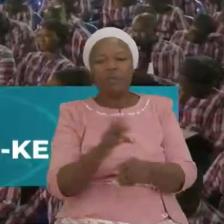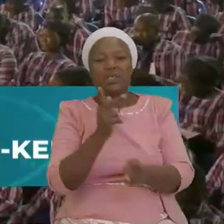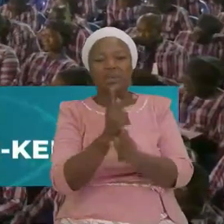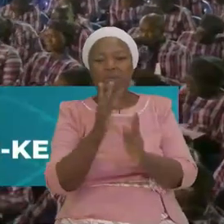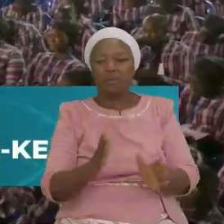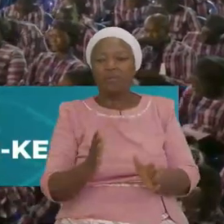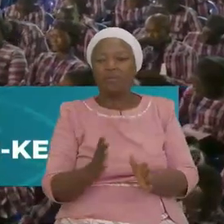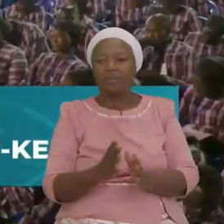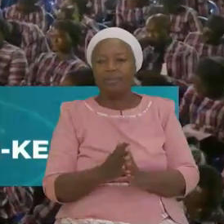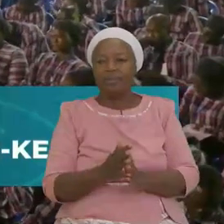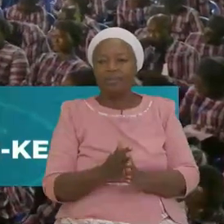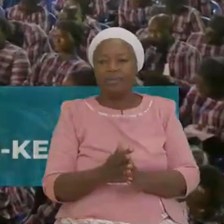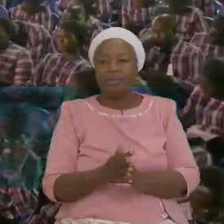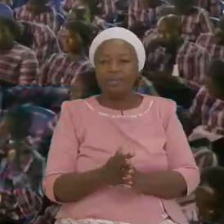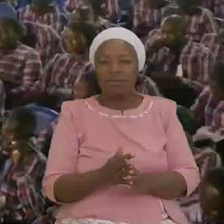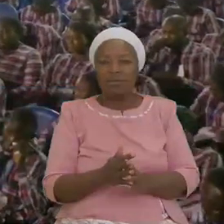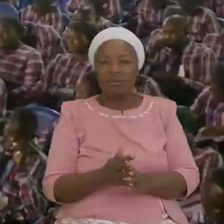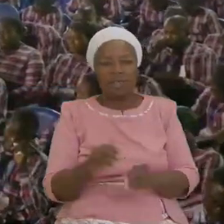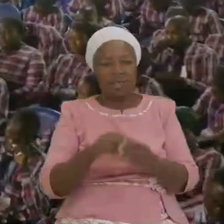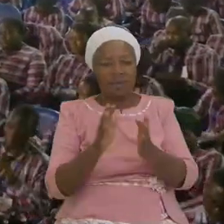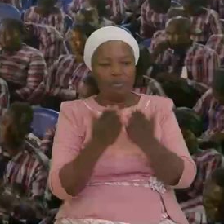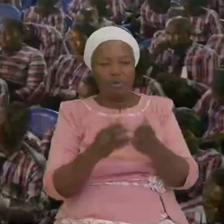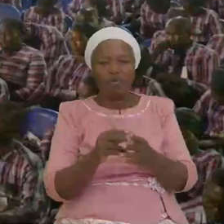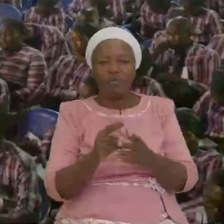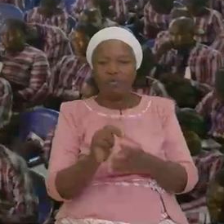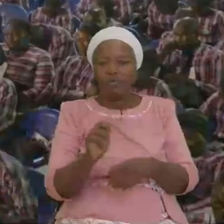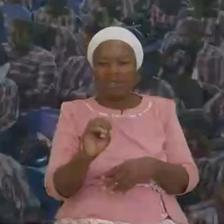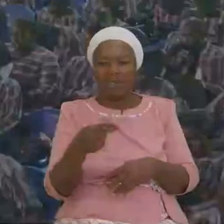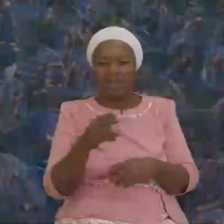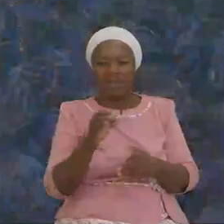La fidélité de celui qui tient promesse.